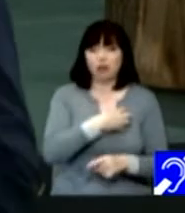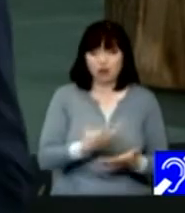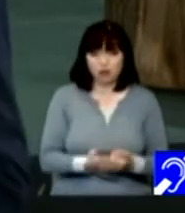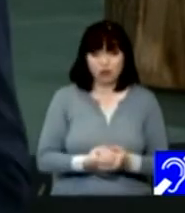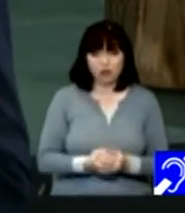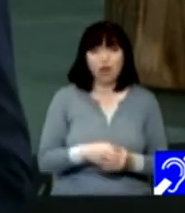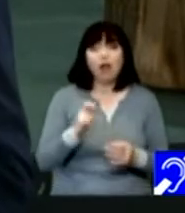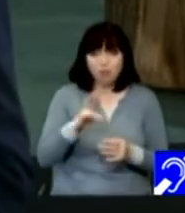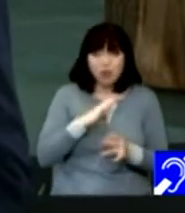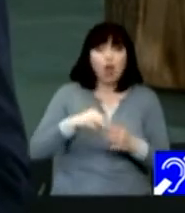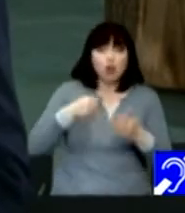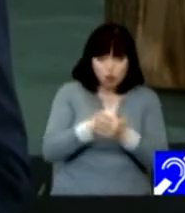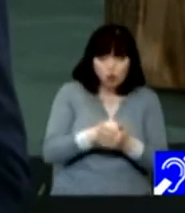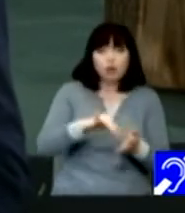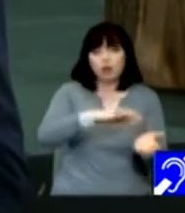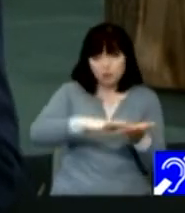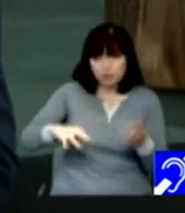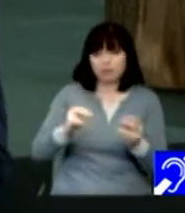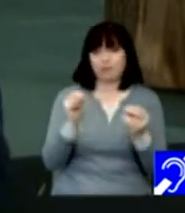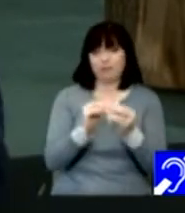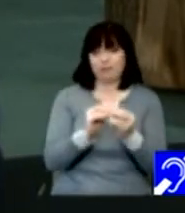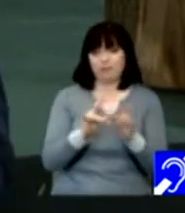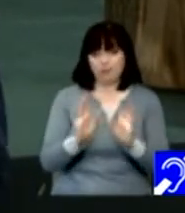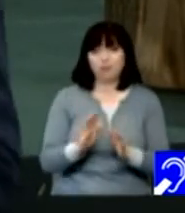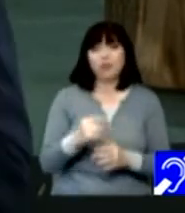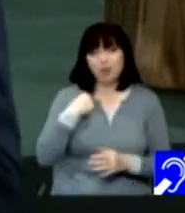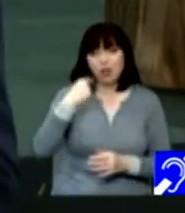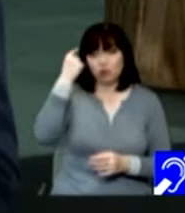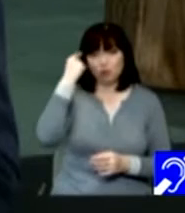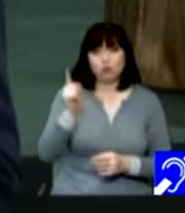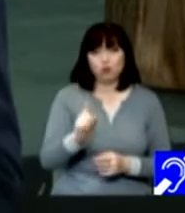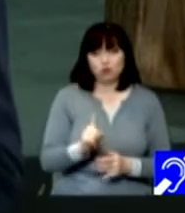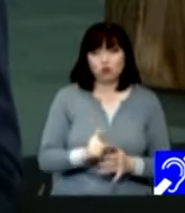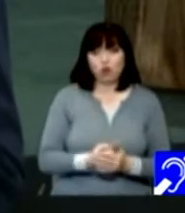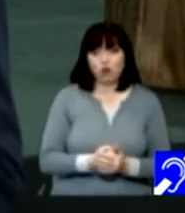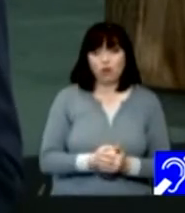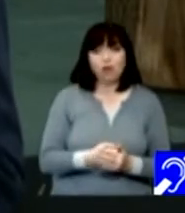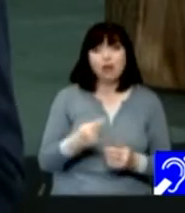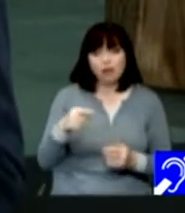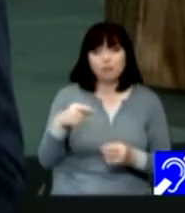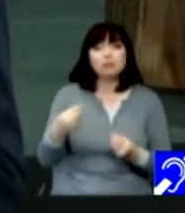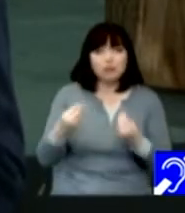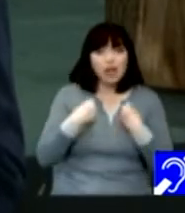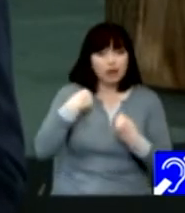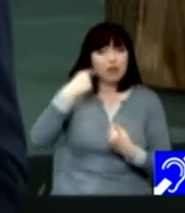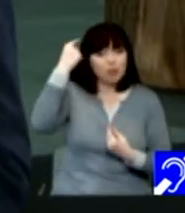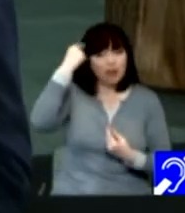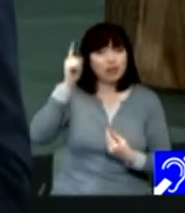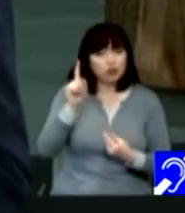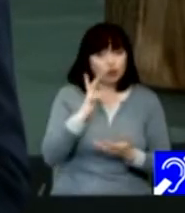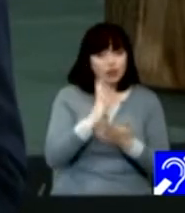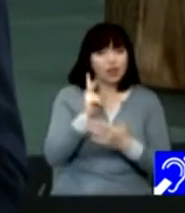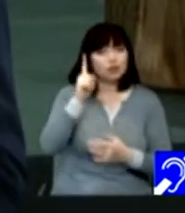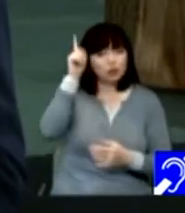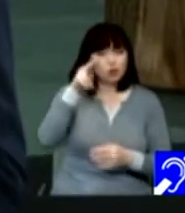până la acest titlu. Cred eu că îți dai de înțeles că e cineva acolo care e